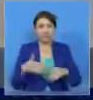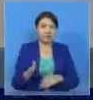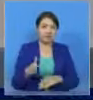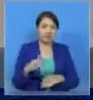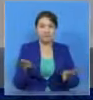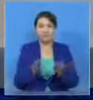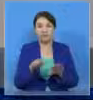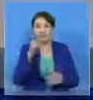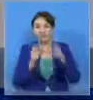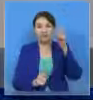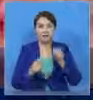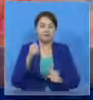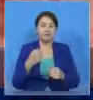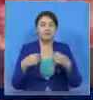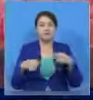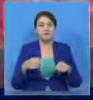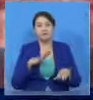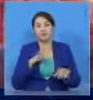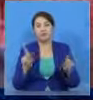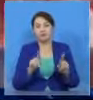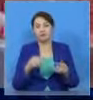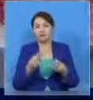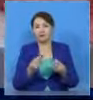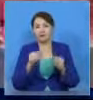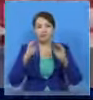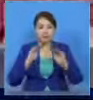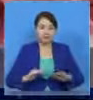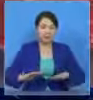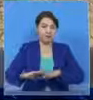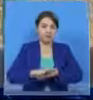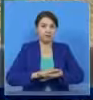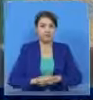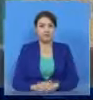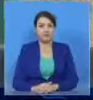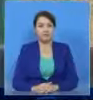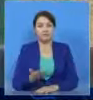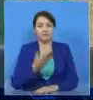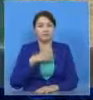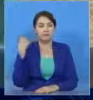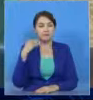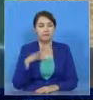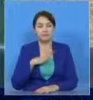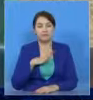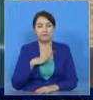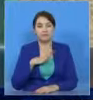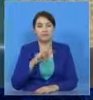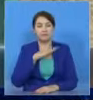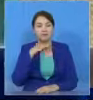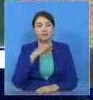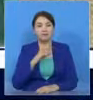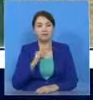а также молочные продукты. Стоит отметить, что цены были ниже рыночных. Мы представляем Актюбинский мясной